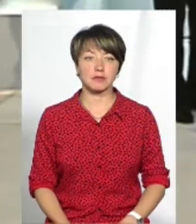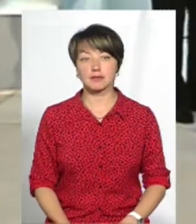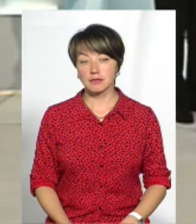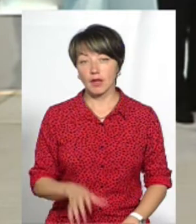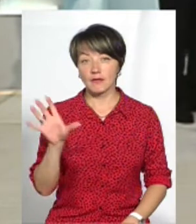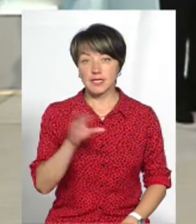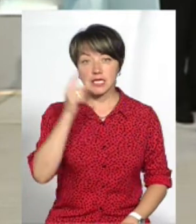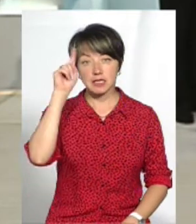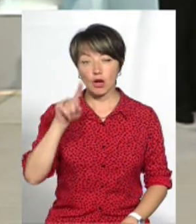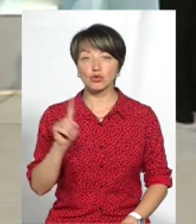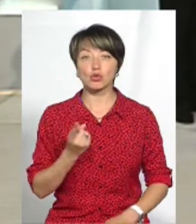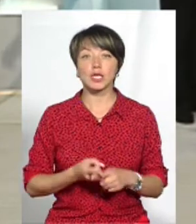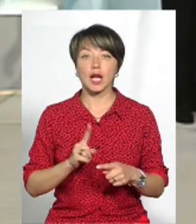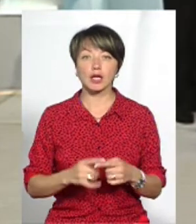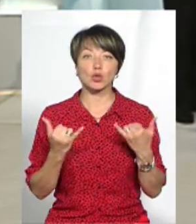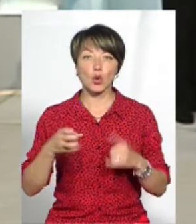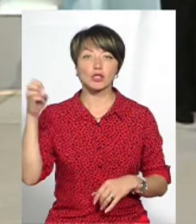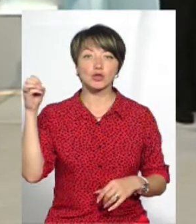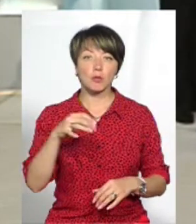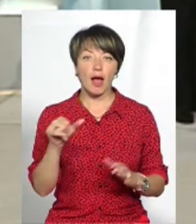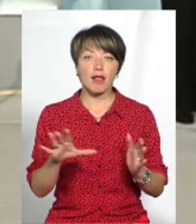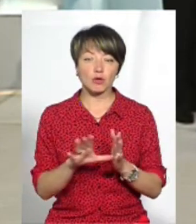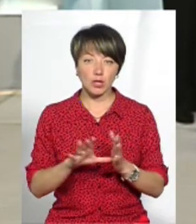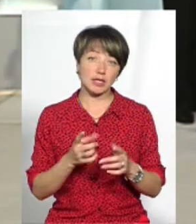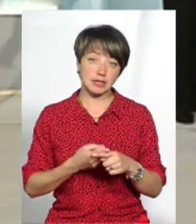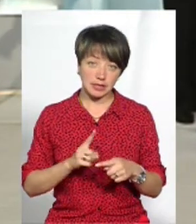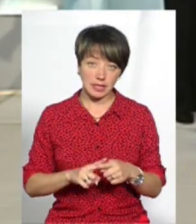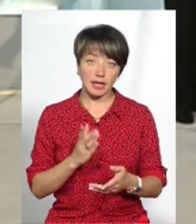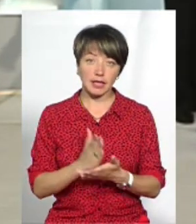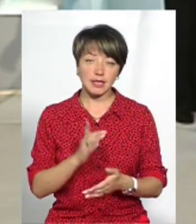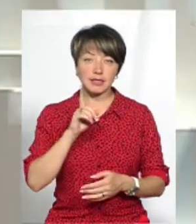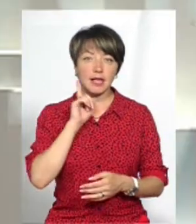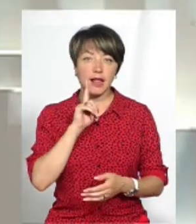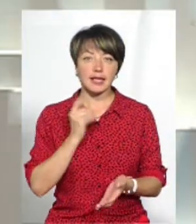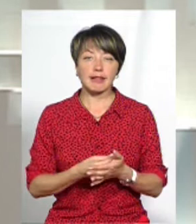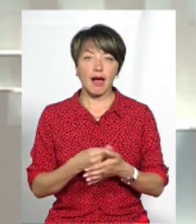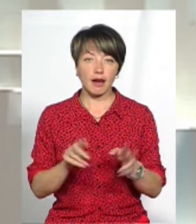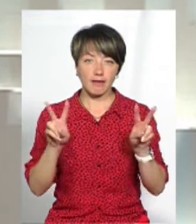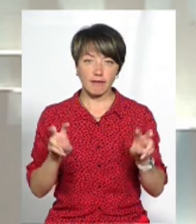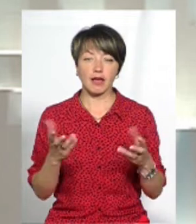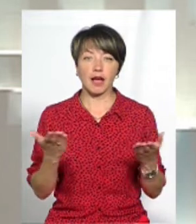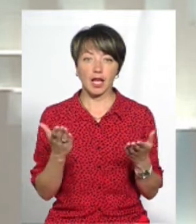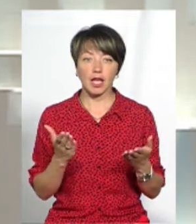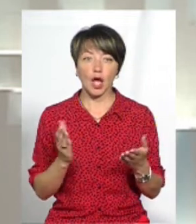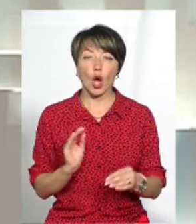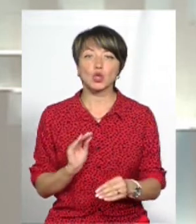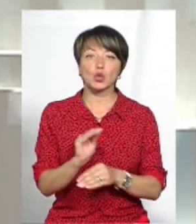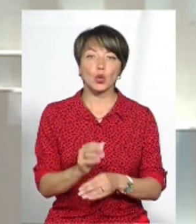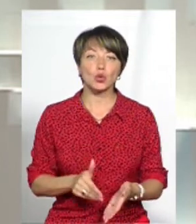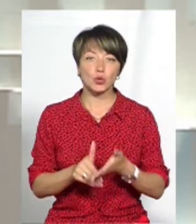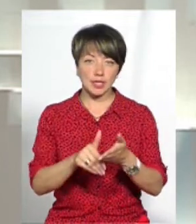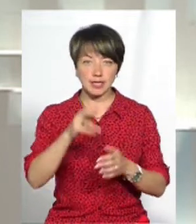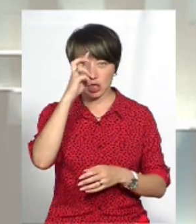Всі знають, що таке сьогодні сонячна електроенергія. Сонячна електроенергія – це є зелений тариф, який дотується